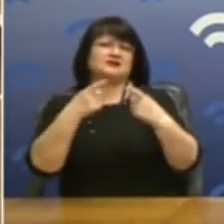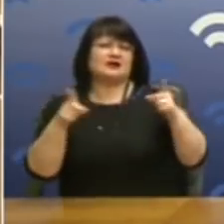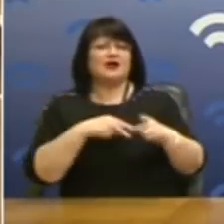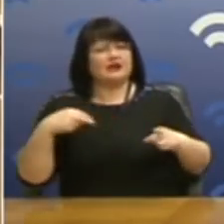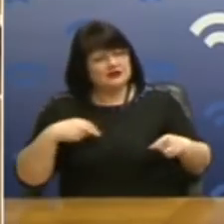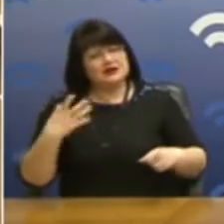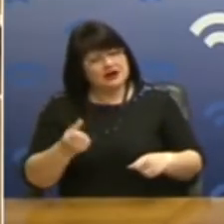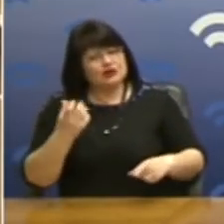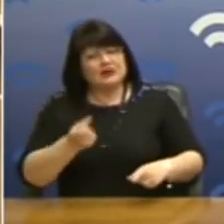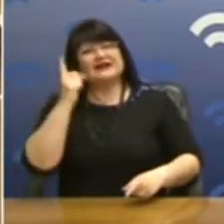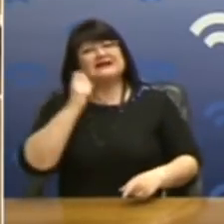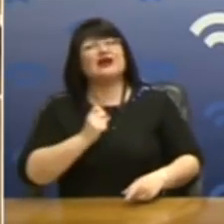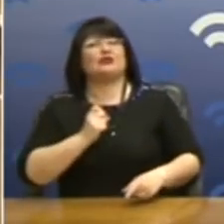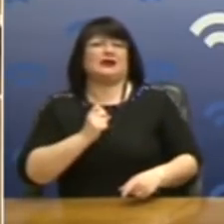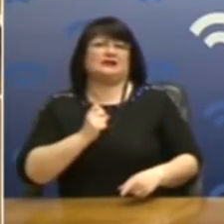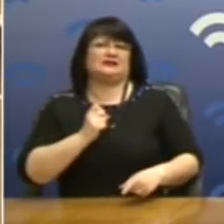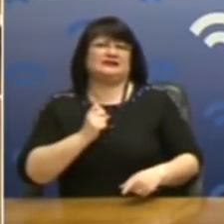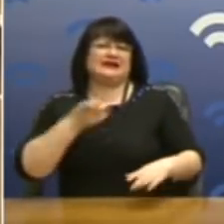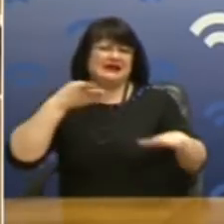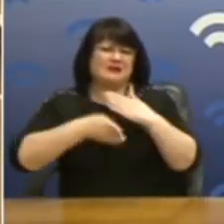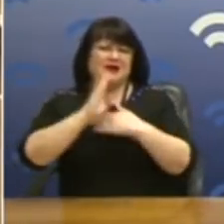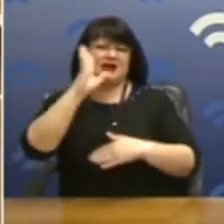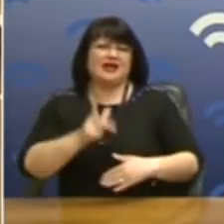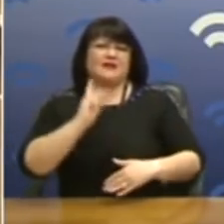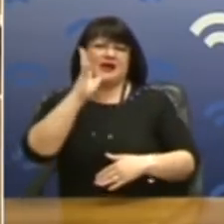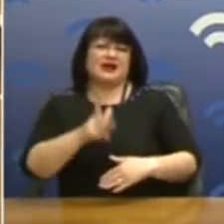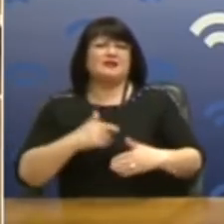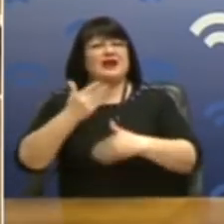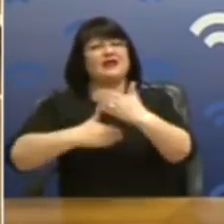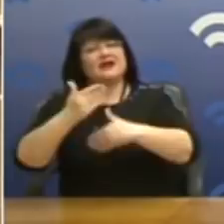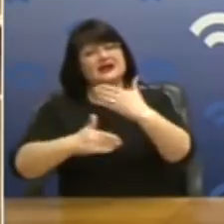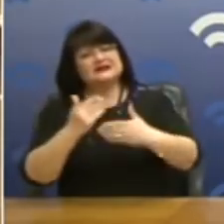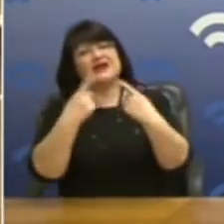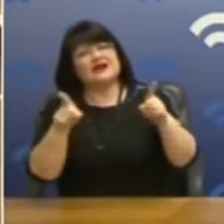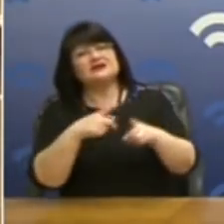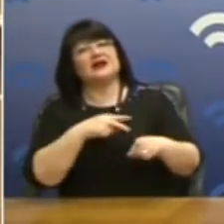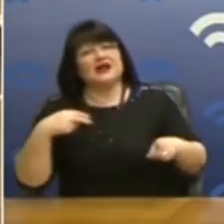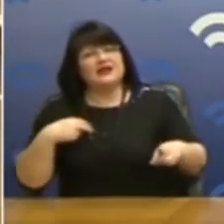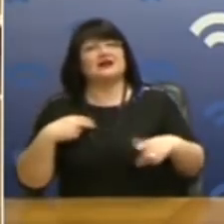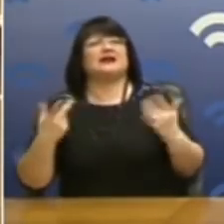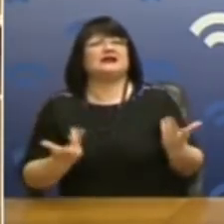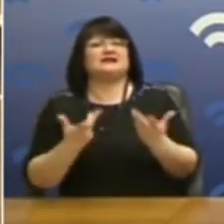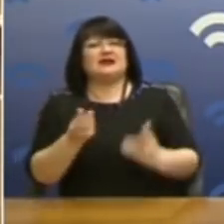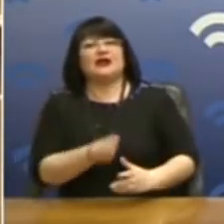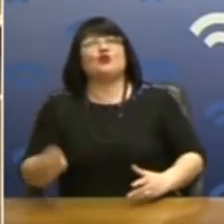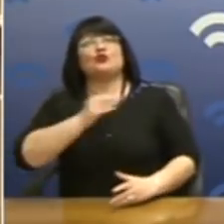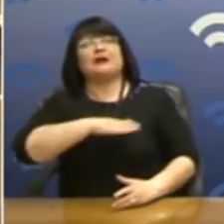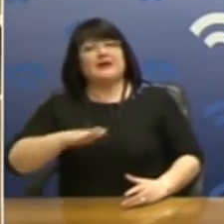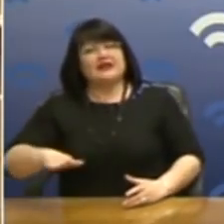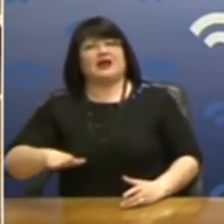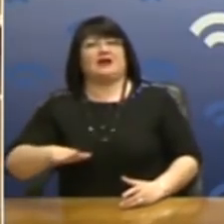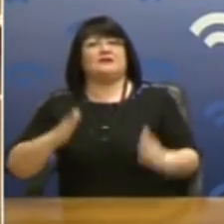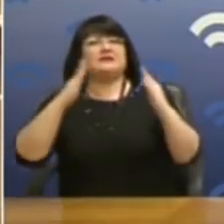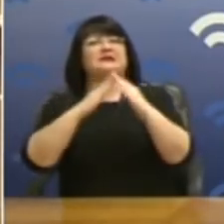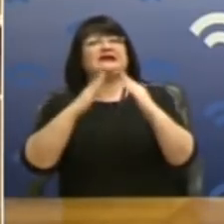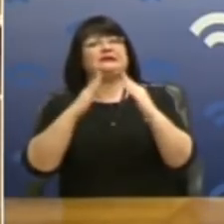ξέρουμε τι τραβάνε καθημερινά σε όλη αυτή τη διαδικασία, αλλά και τι περισσότερο τραβάνε τα παιδιά από τα σπίτια